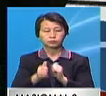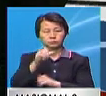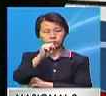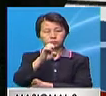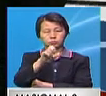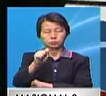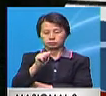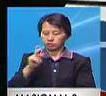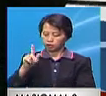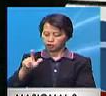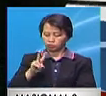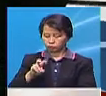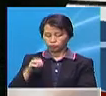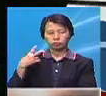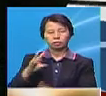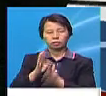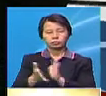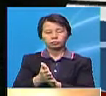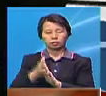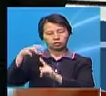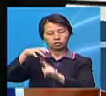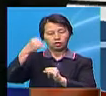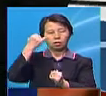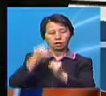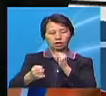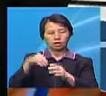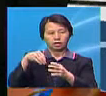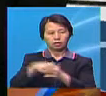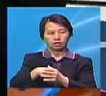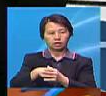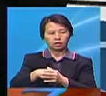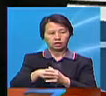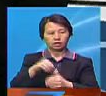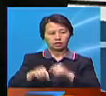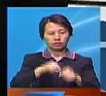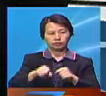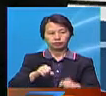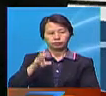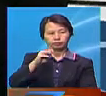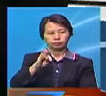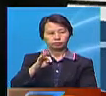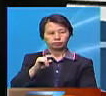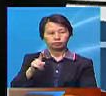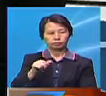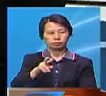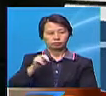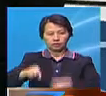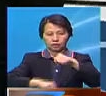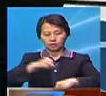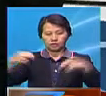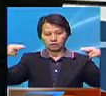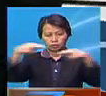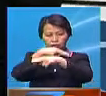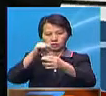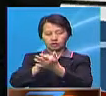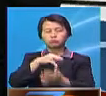Sukan SEA Kuala Lumpur 2017 akan menjadi kejohanan terakhir dalam kerjaya penuh warna Muhammad Fauzan Ahmad Lutfi. Pelumba basikal beraya